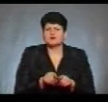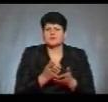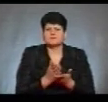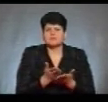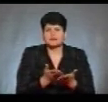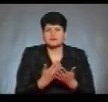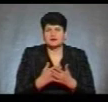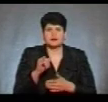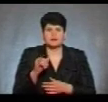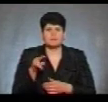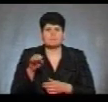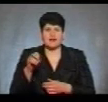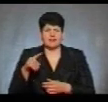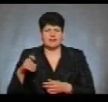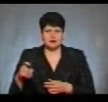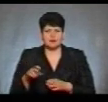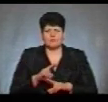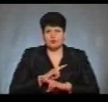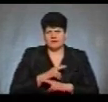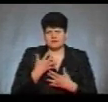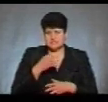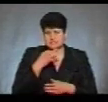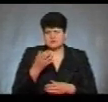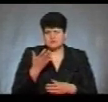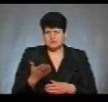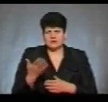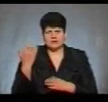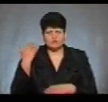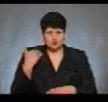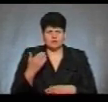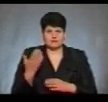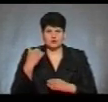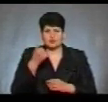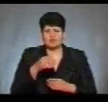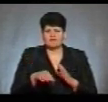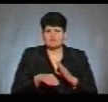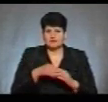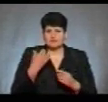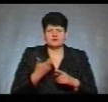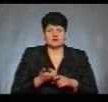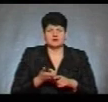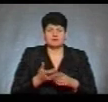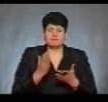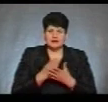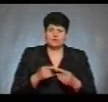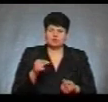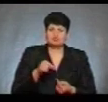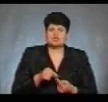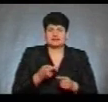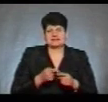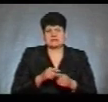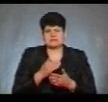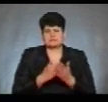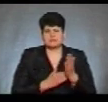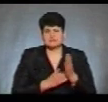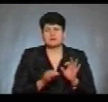прикладу, Ігор Пелих помер, як вже було сказано в коментарі, а давно і минулі вибори вже мали би якось уточнити ці списки наявні.